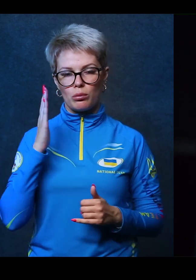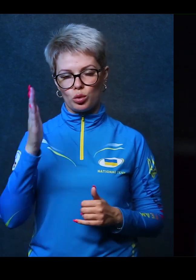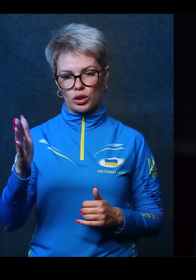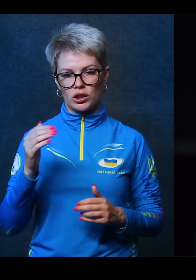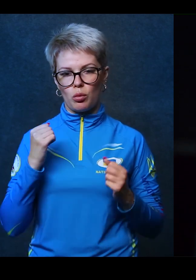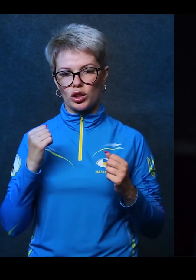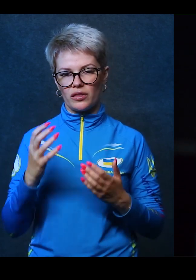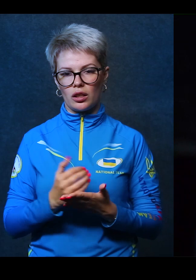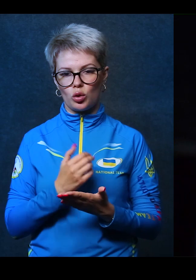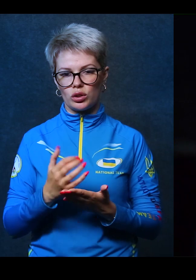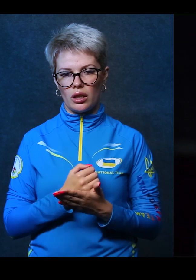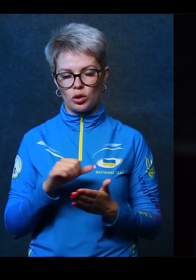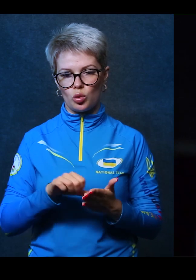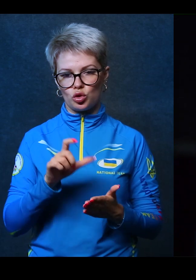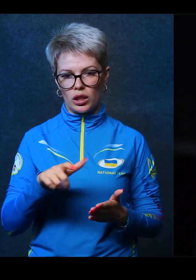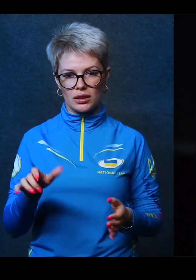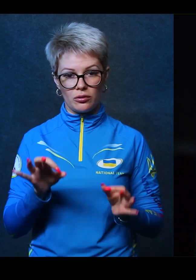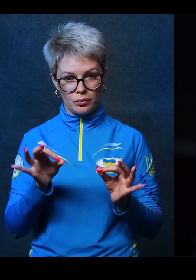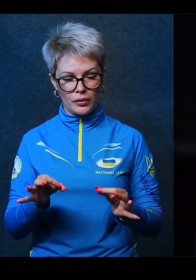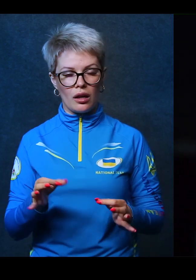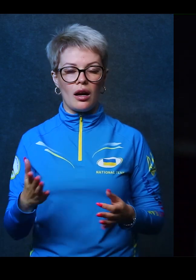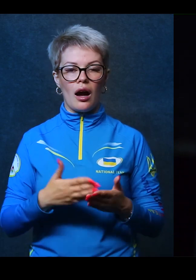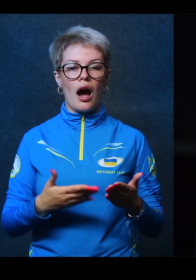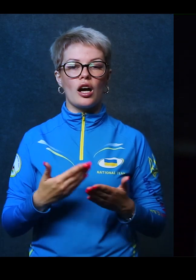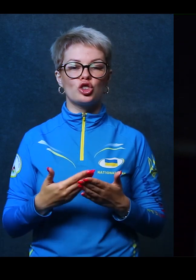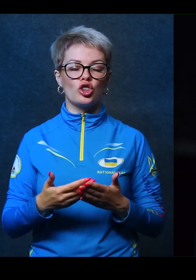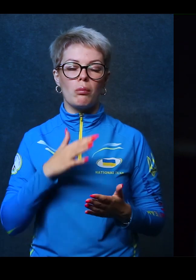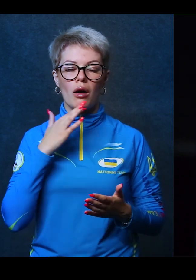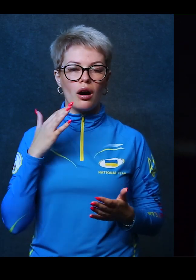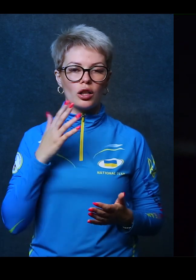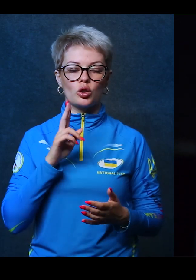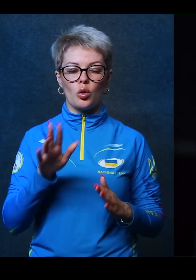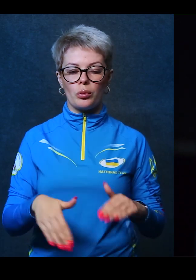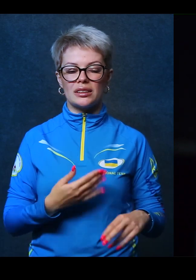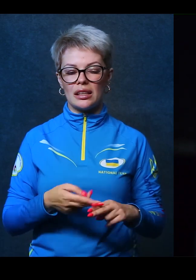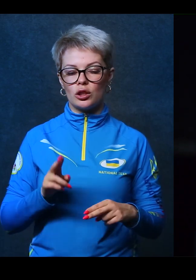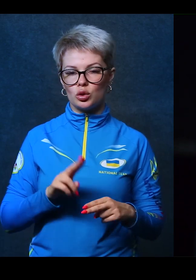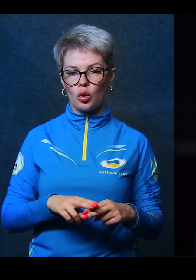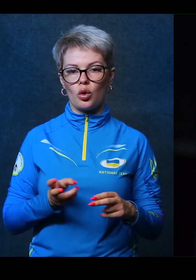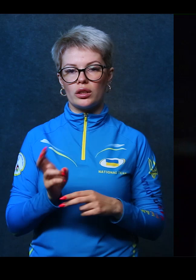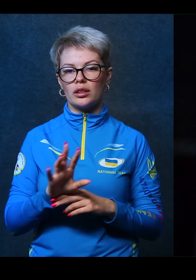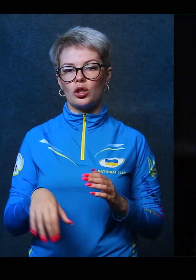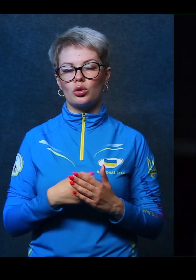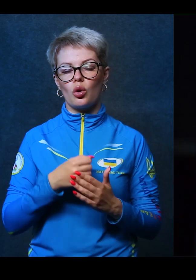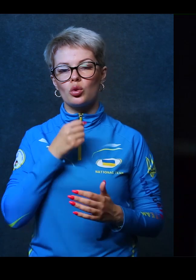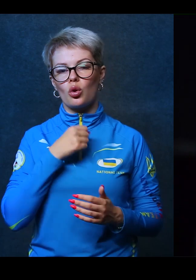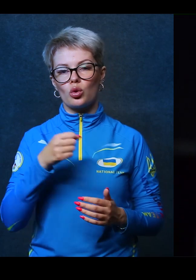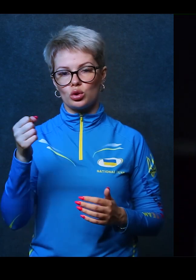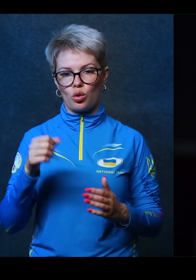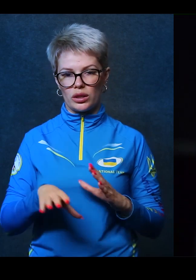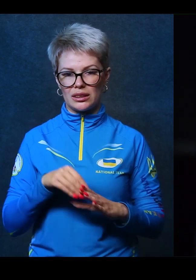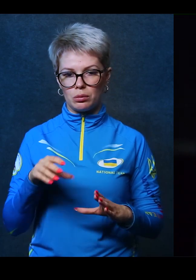майбутніх спортивних досягнень учасників, правильно? Адже багато хто після цього йде до дорослої